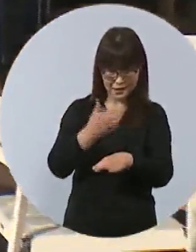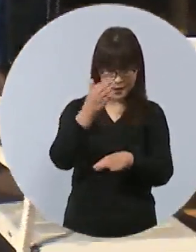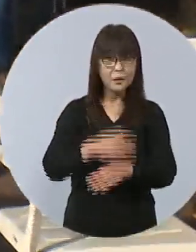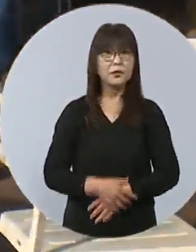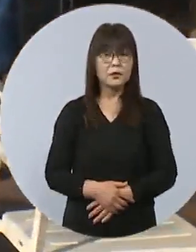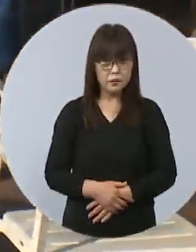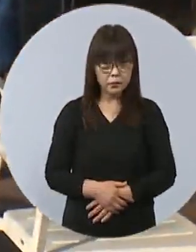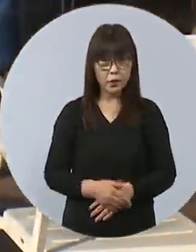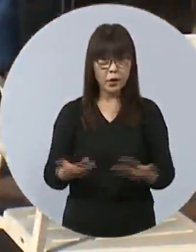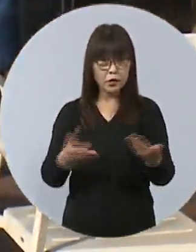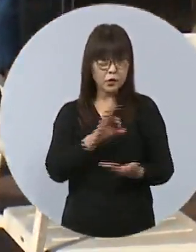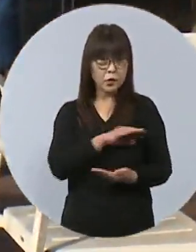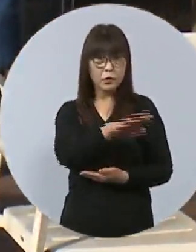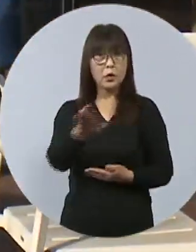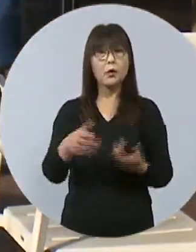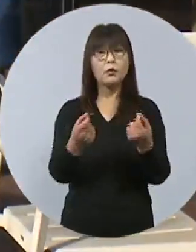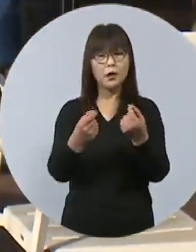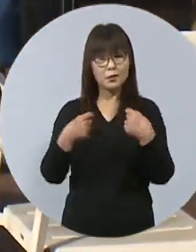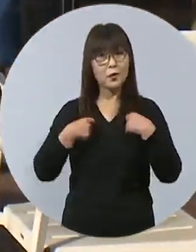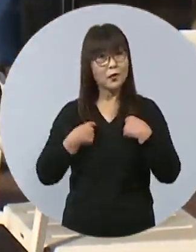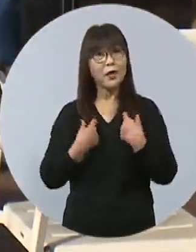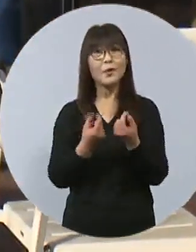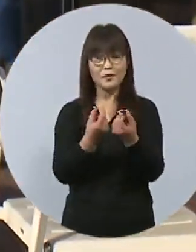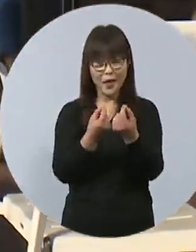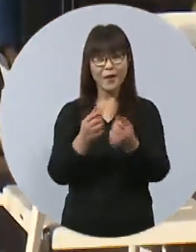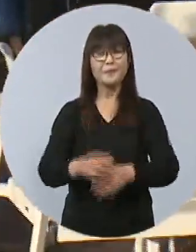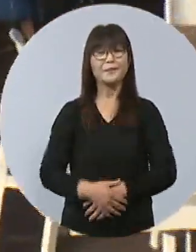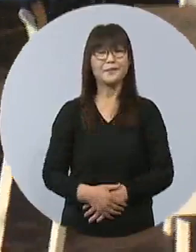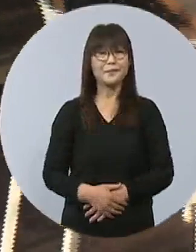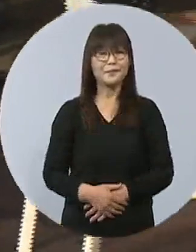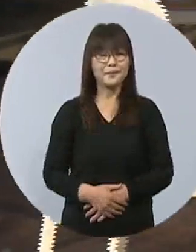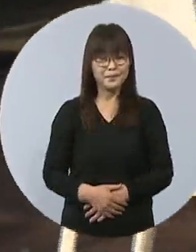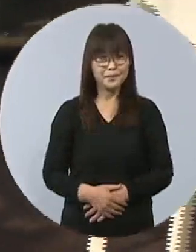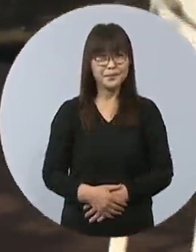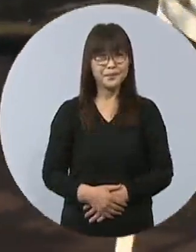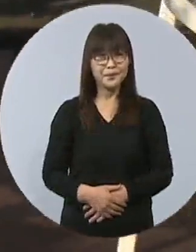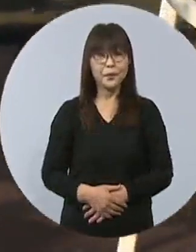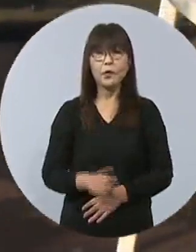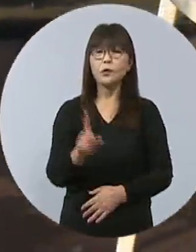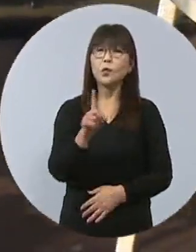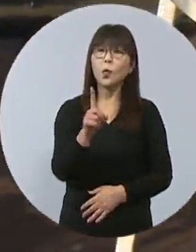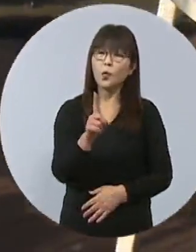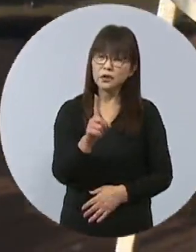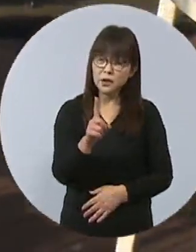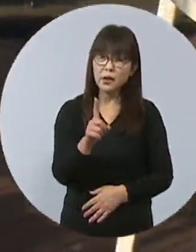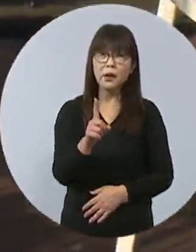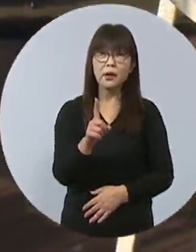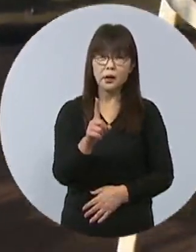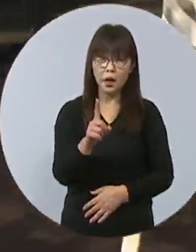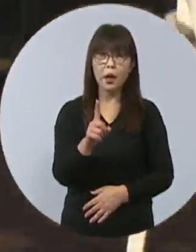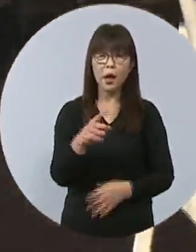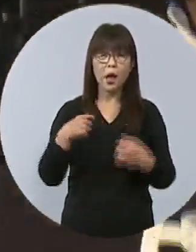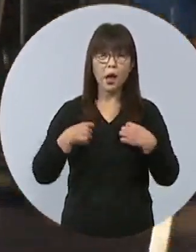らの従業員の皆さん同じものを着ていらっしゃるんですか。 そうですね、はい、 こちらはどうしてこう従業員の皆さんで